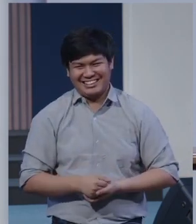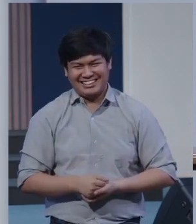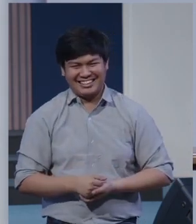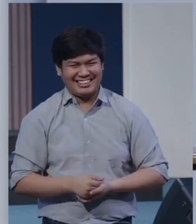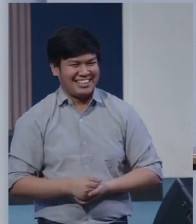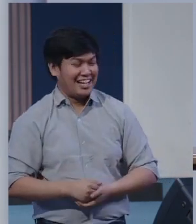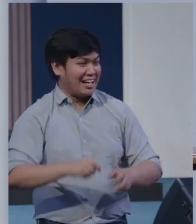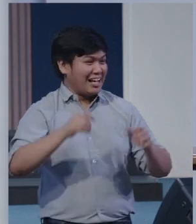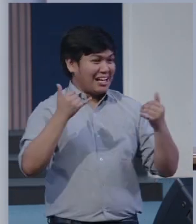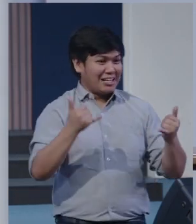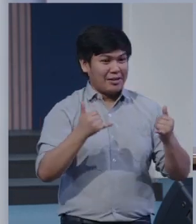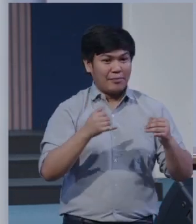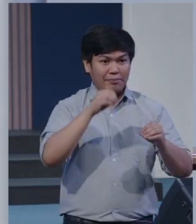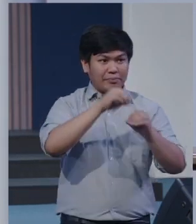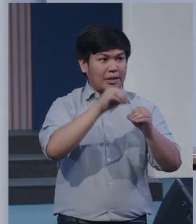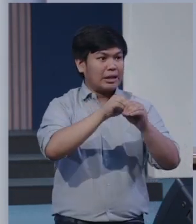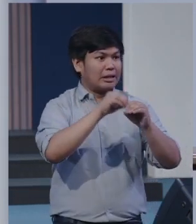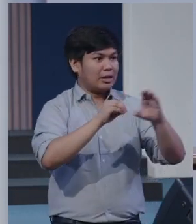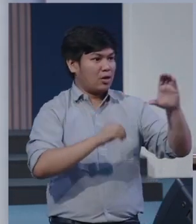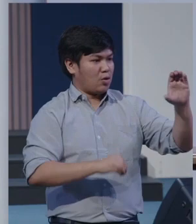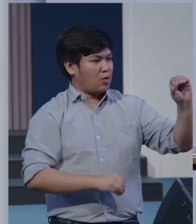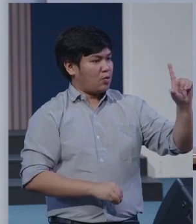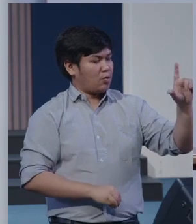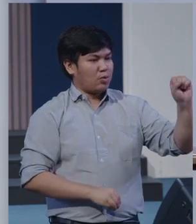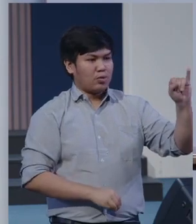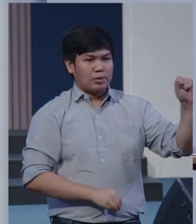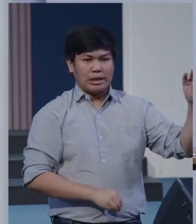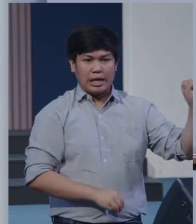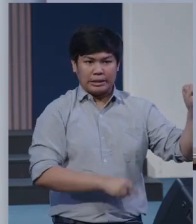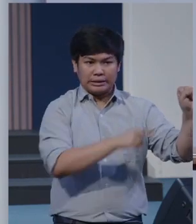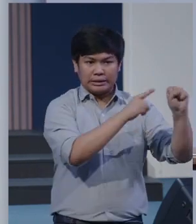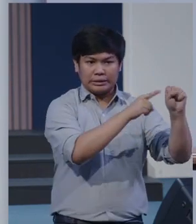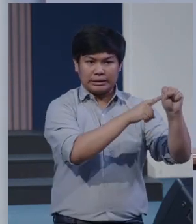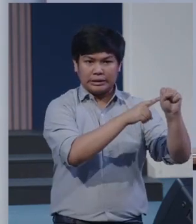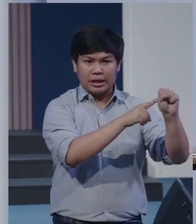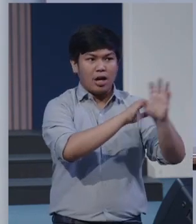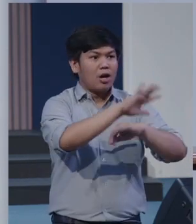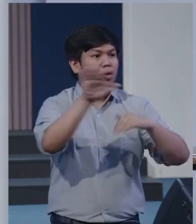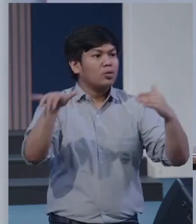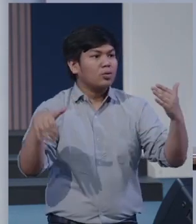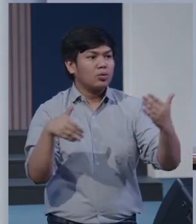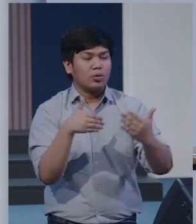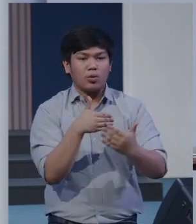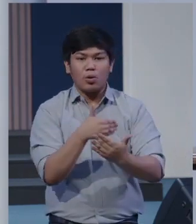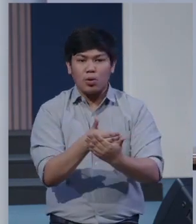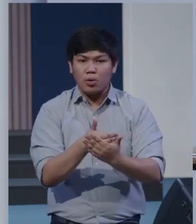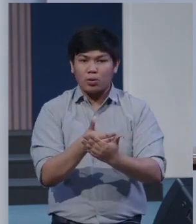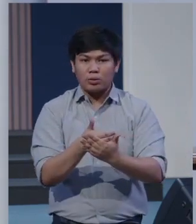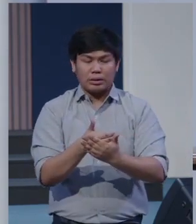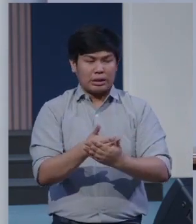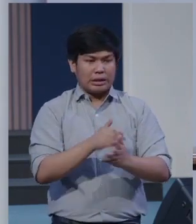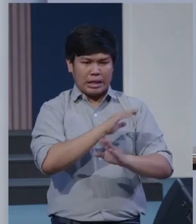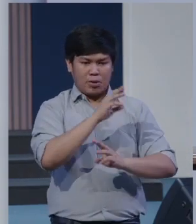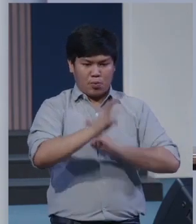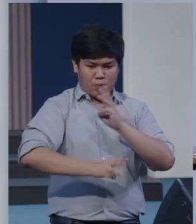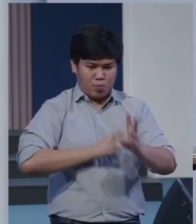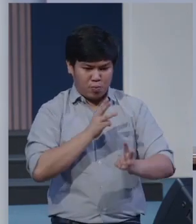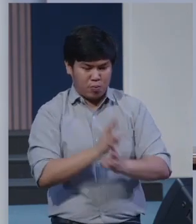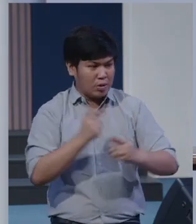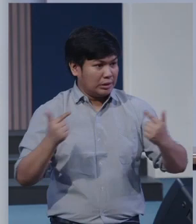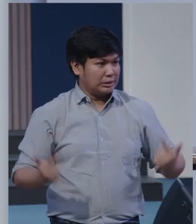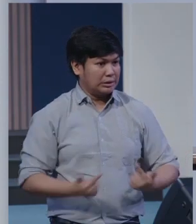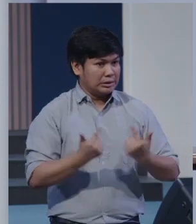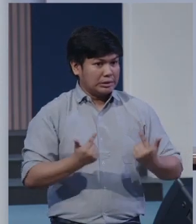talatang ito ang kautusan naiwaksi ang lahat ng makasanlibutan kasalanan sa